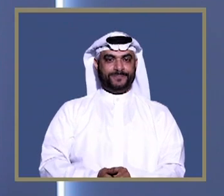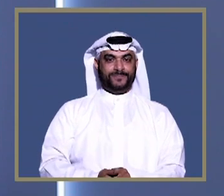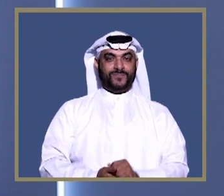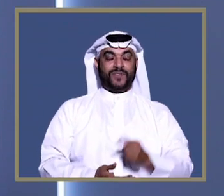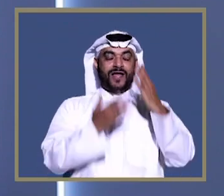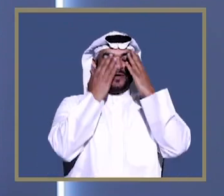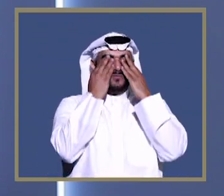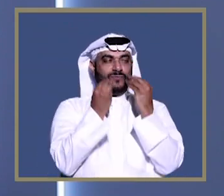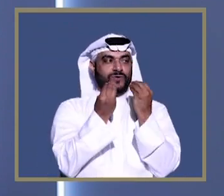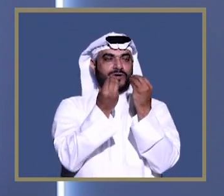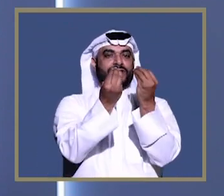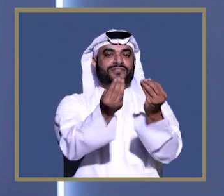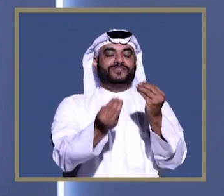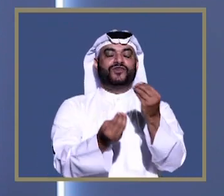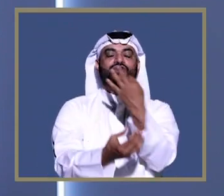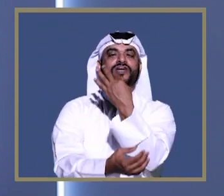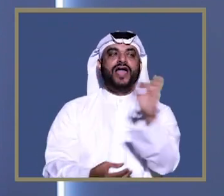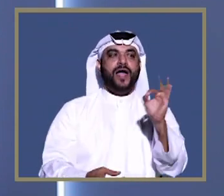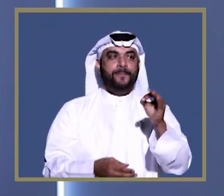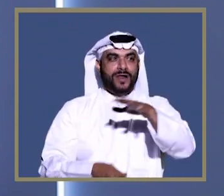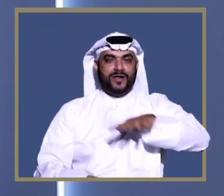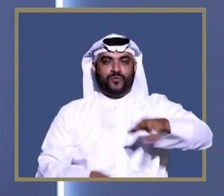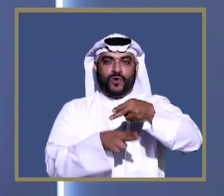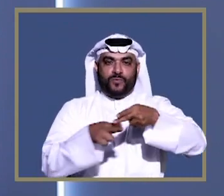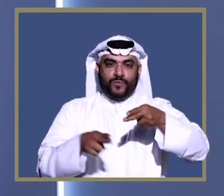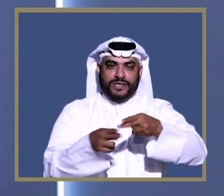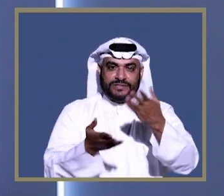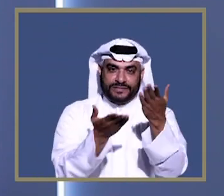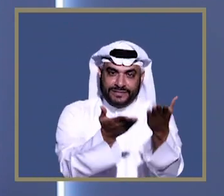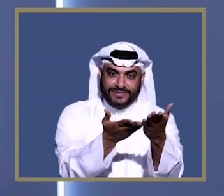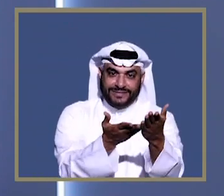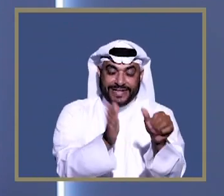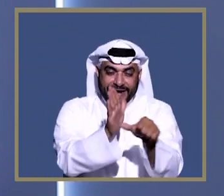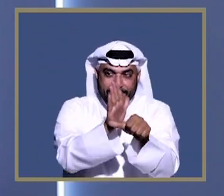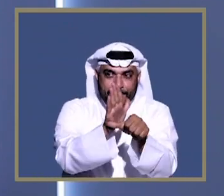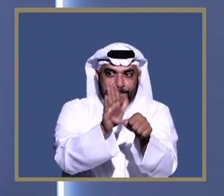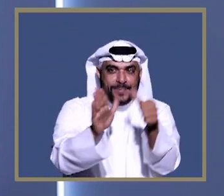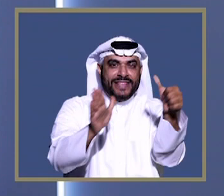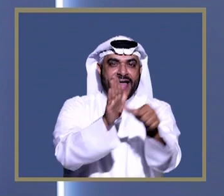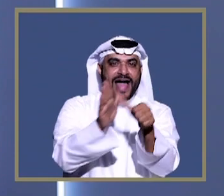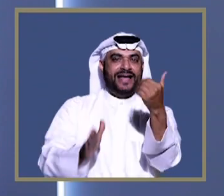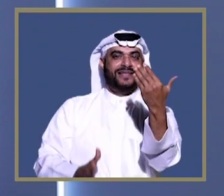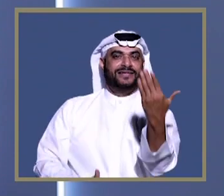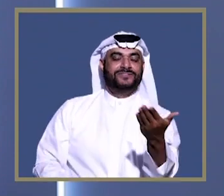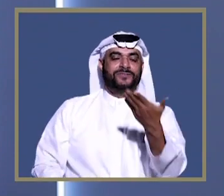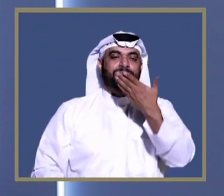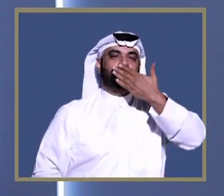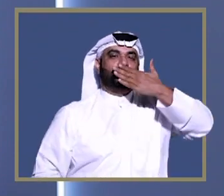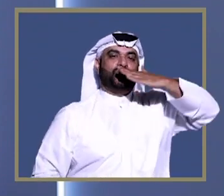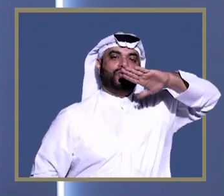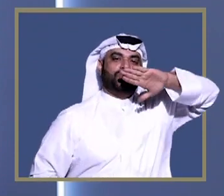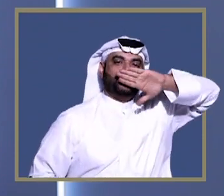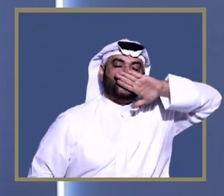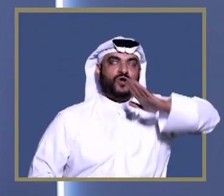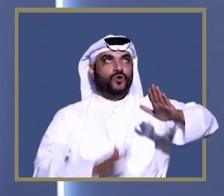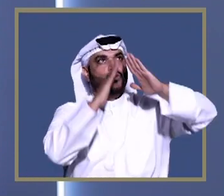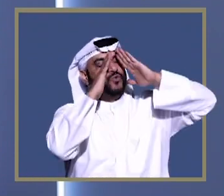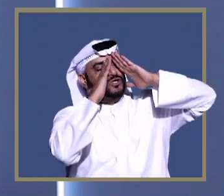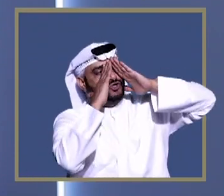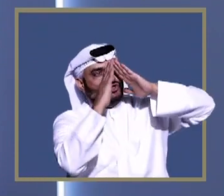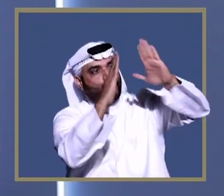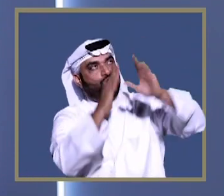لرد الجميل لوطني، أبتدأ حديثي بالحمد